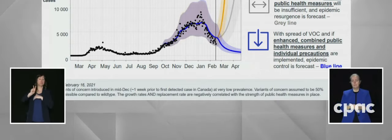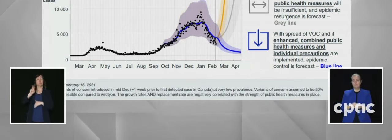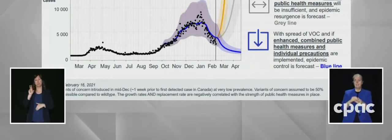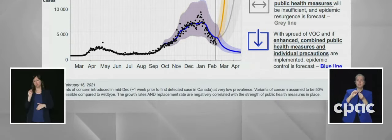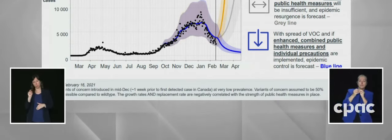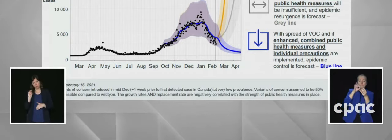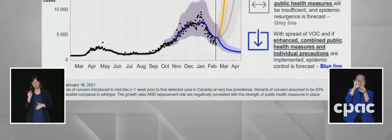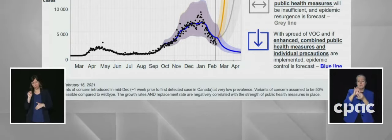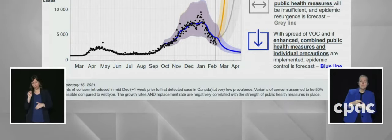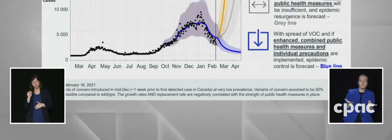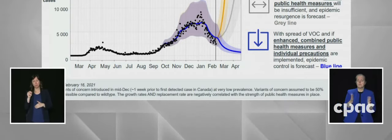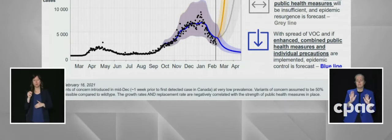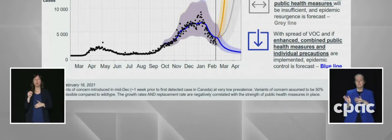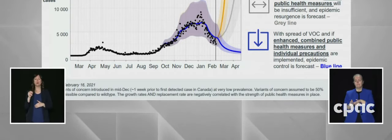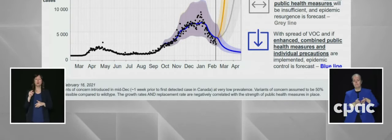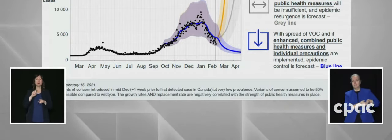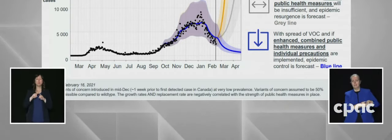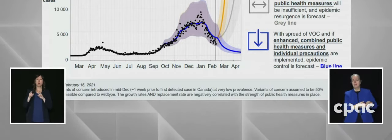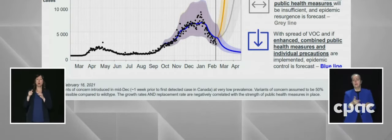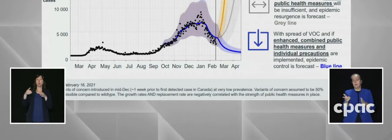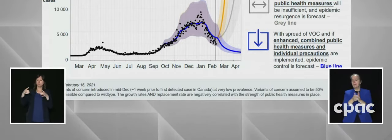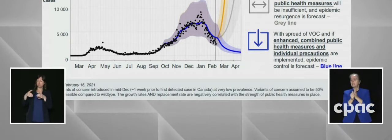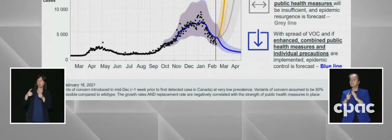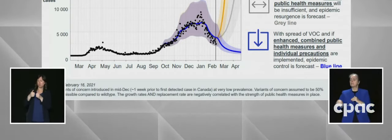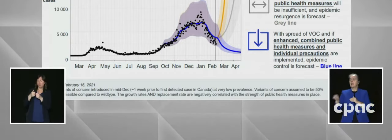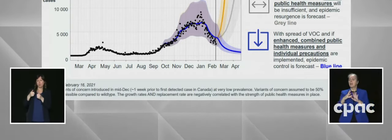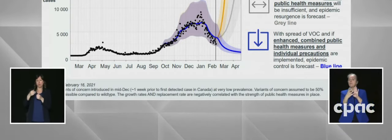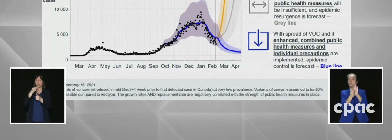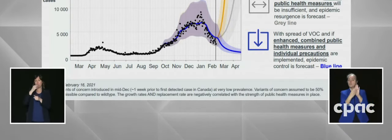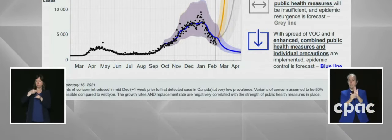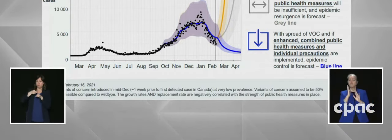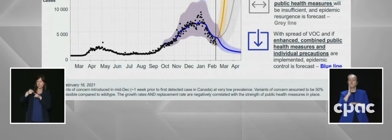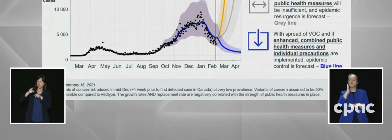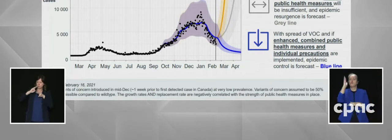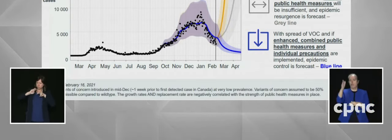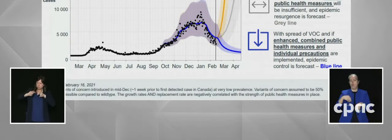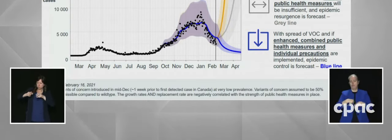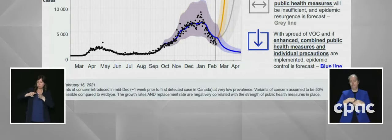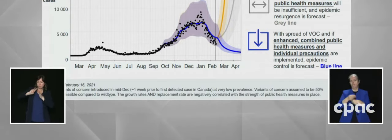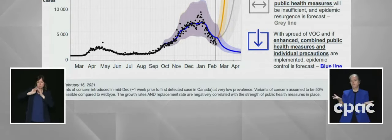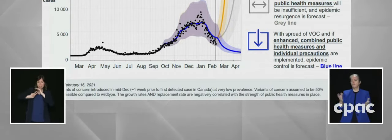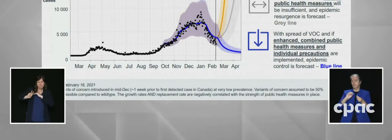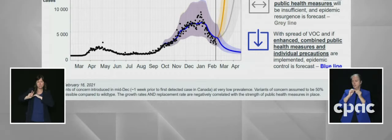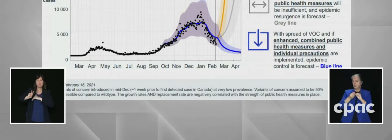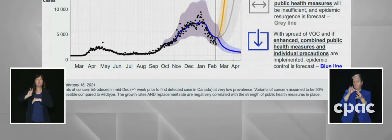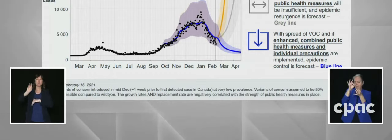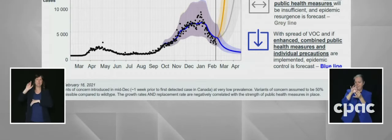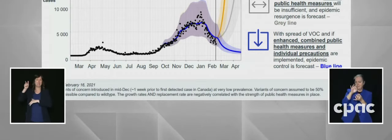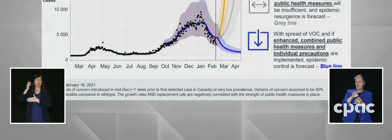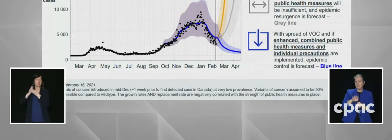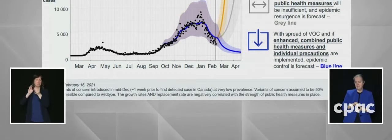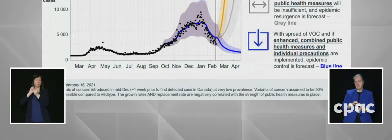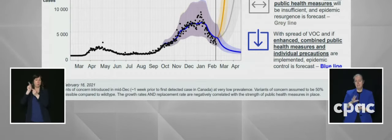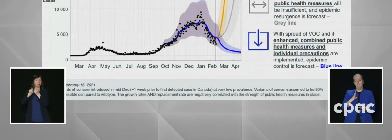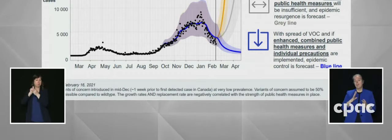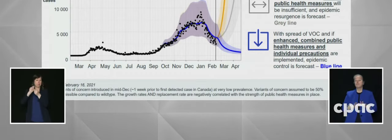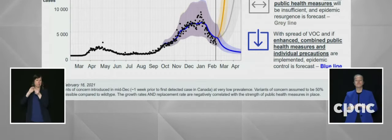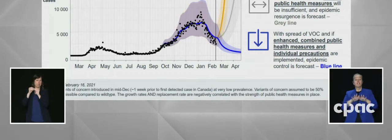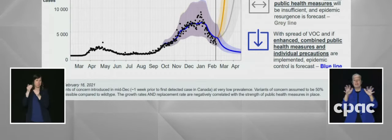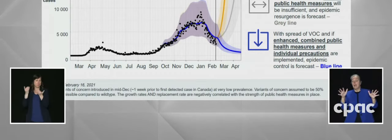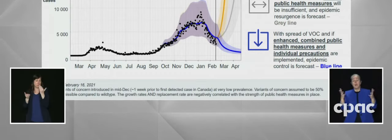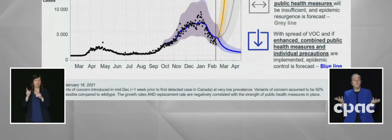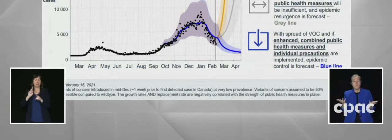nos experts de modélisation, on peut vous donner peut-être après des chiffres plus exacts, mais c'est toujours la même situation. On dit